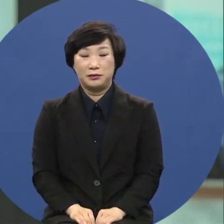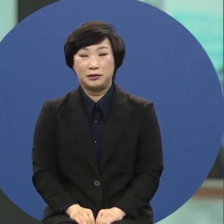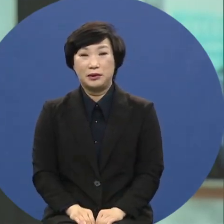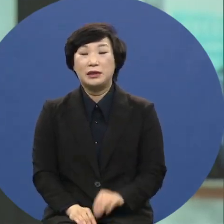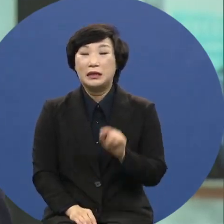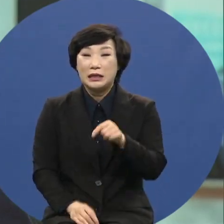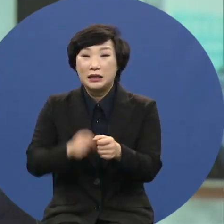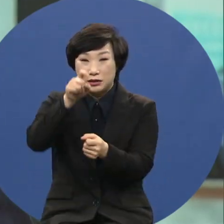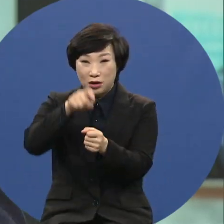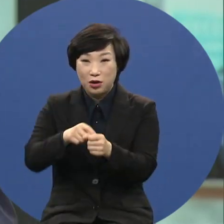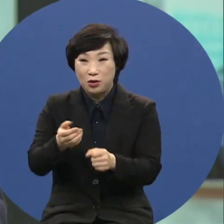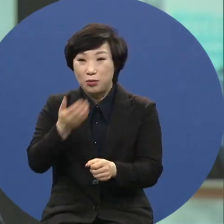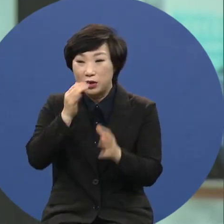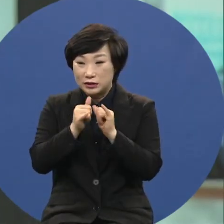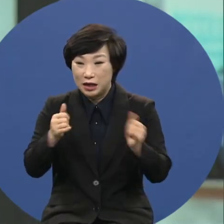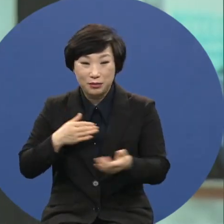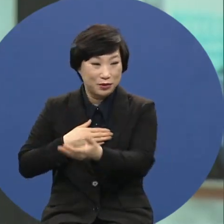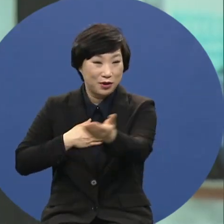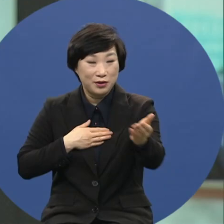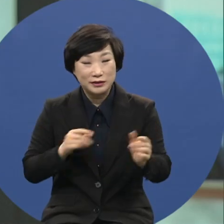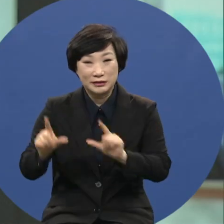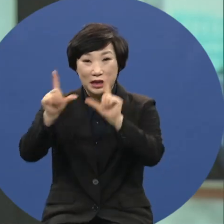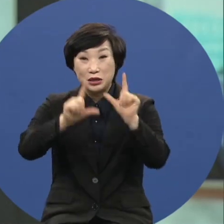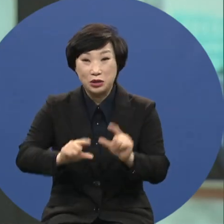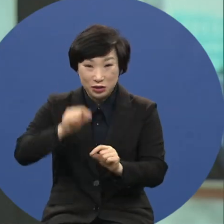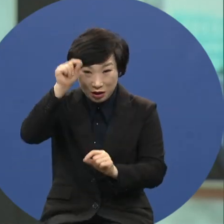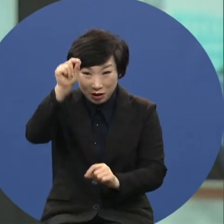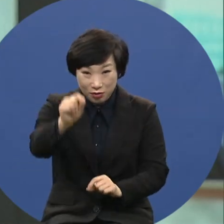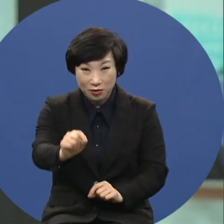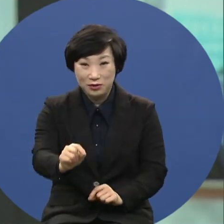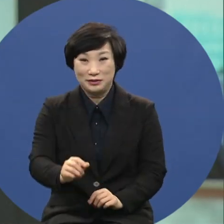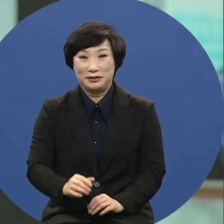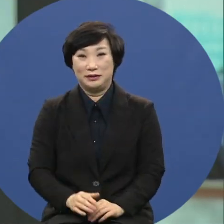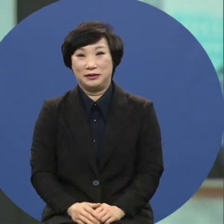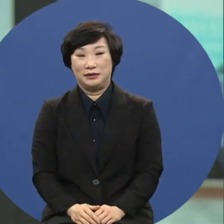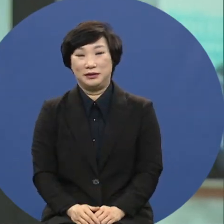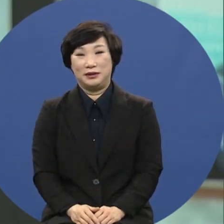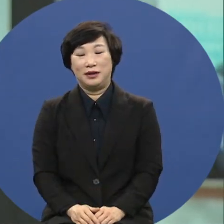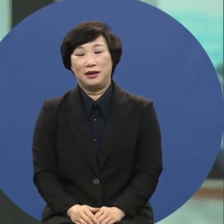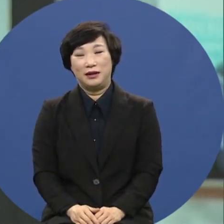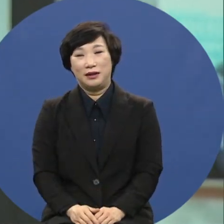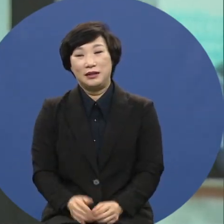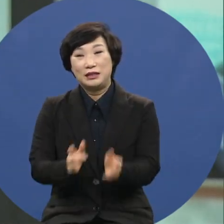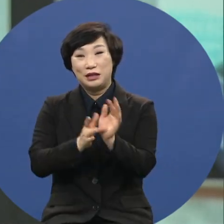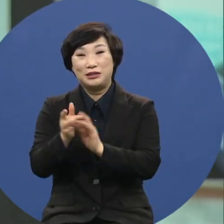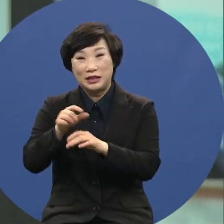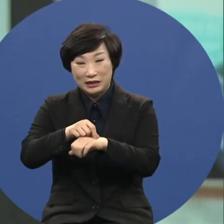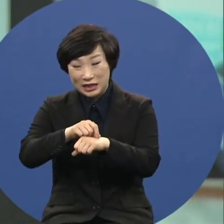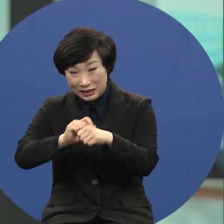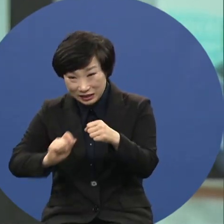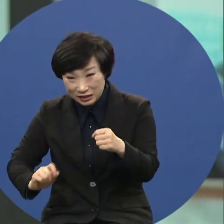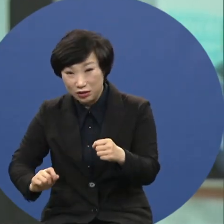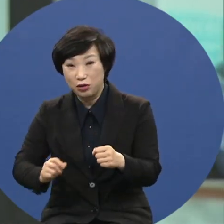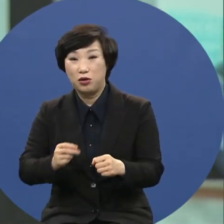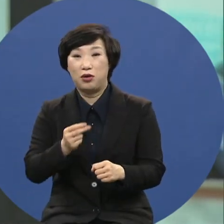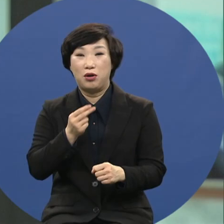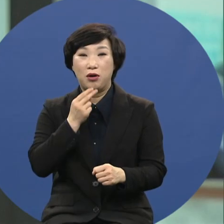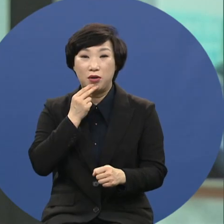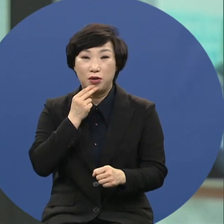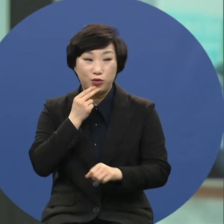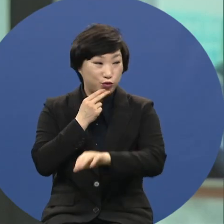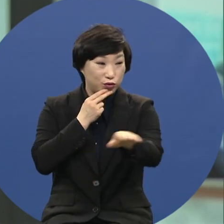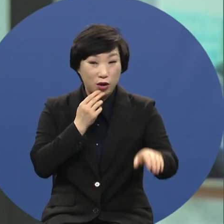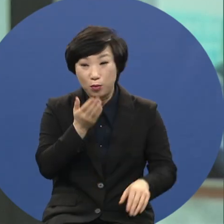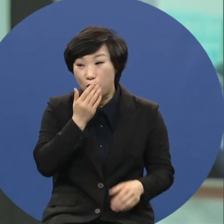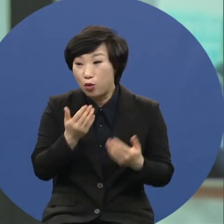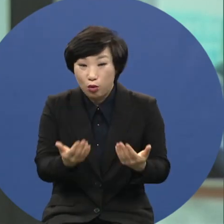이 떡을 먹는 자는 영원히 살리라. 자기 살을 안 찢고 어떻게 먹게 할